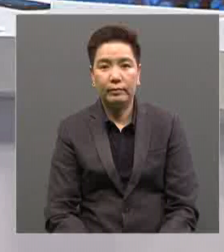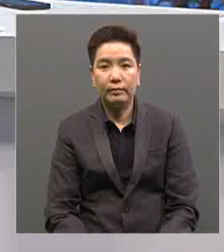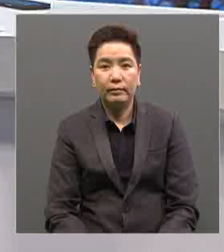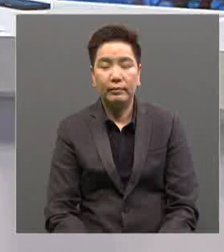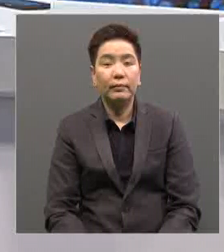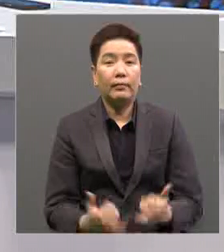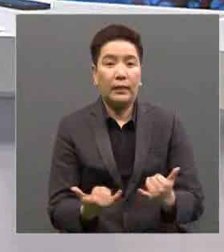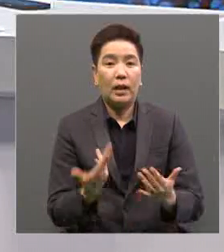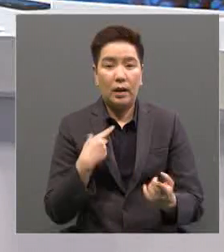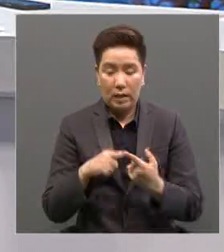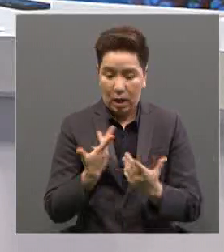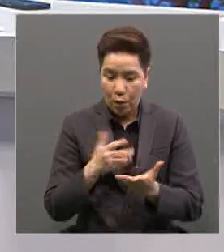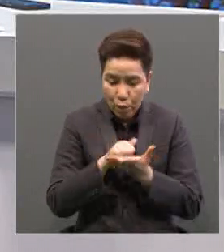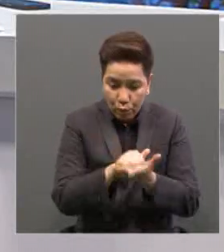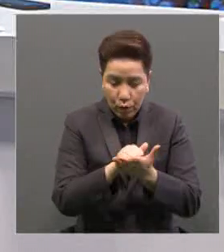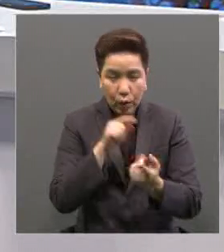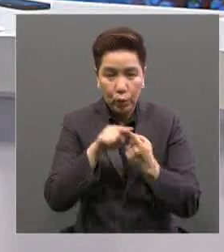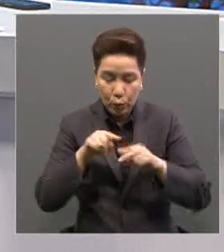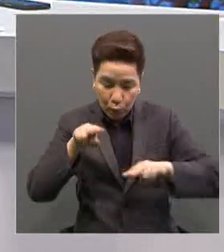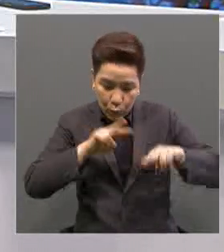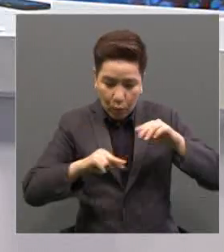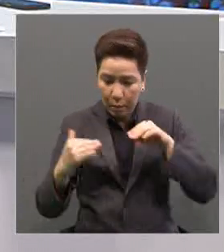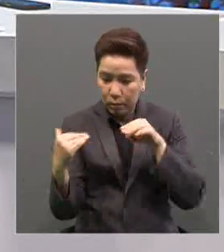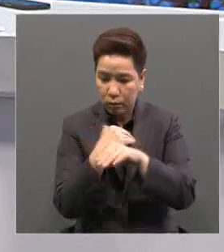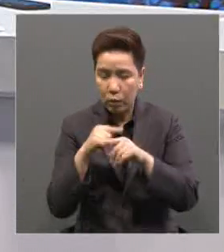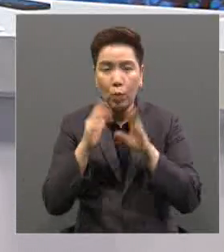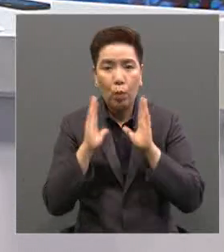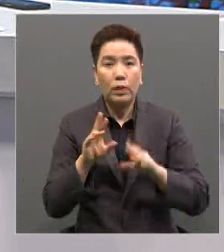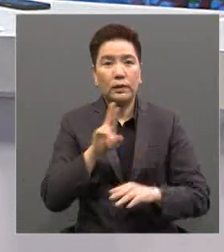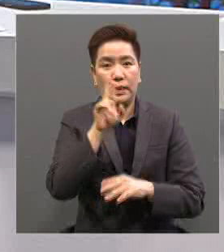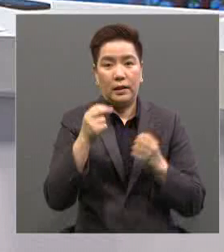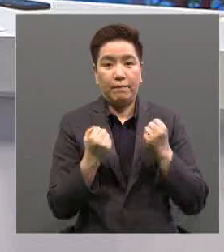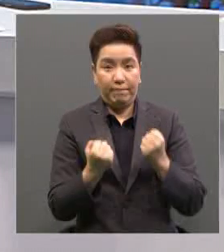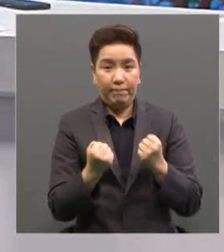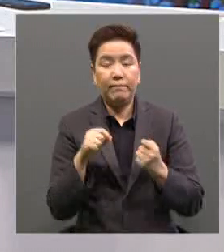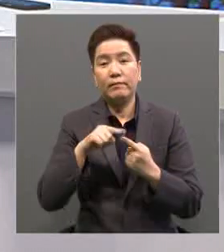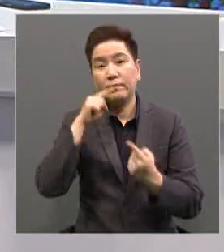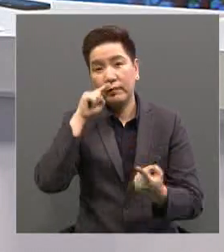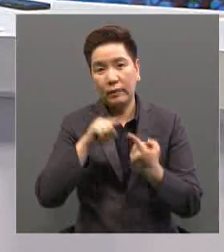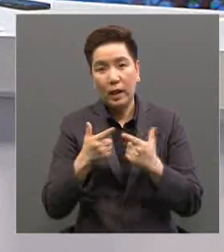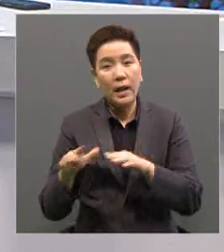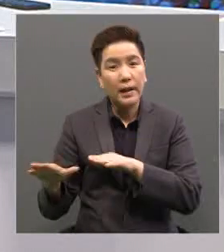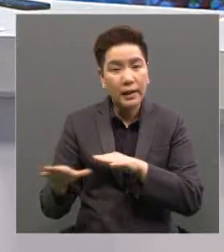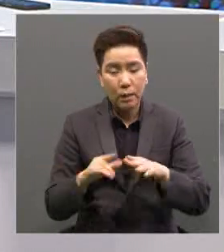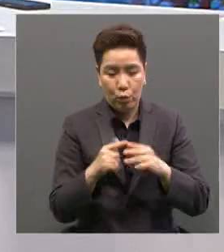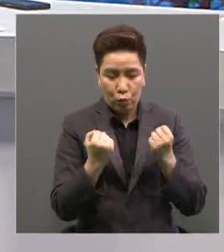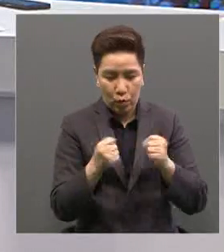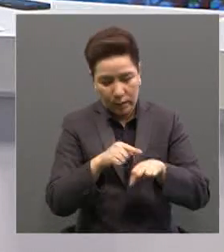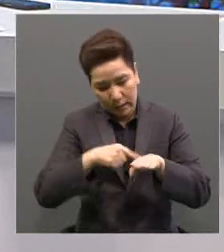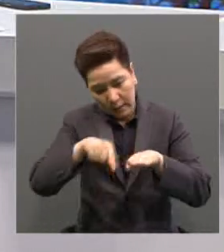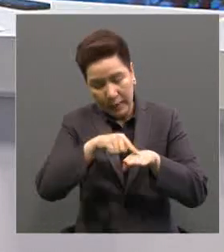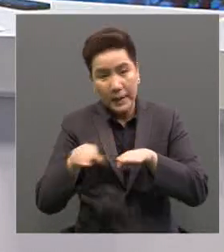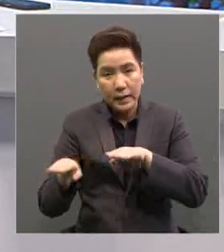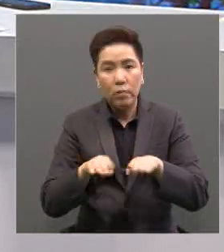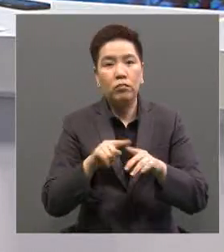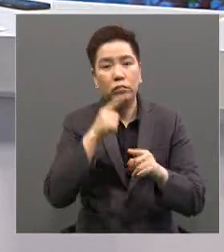ขณะที่เรื่องของการอำนวยความสะดวกแล้วก็ดูแลความปลอดภัยให้กับคนใช้รถใช้ถนนนะครับโดยเฉพาะการเตรียมความพร้อมของยานพาหนะเองนะครับ